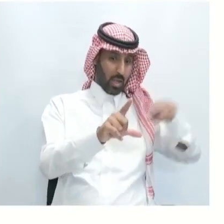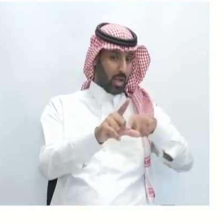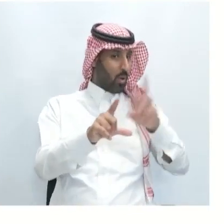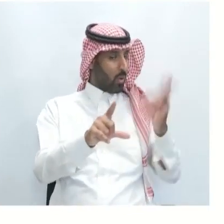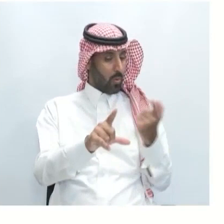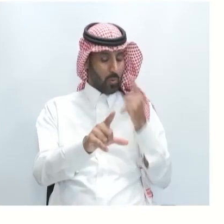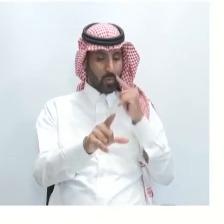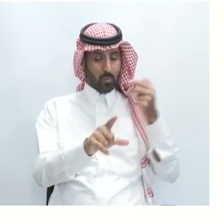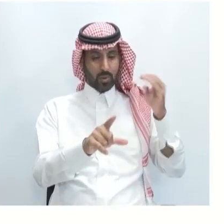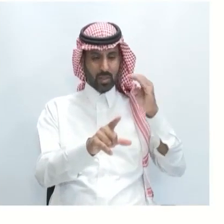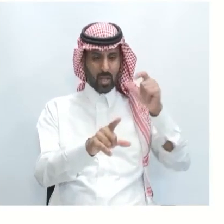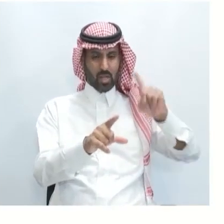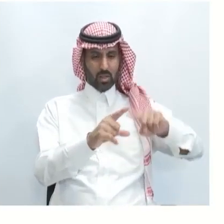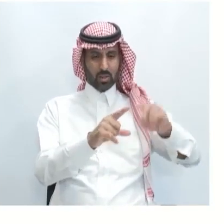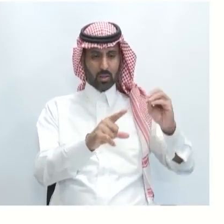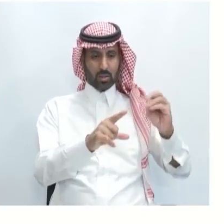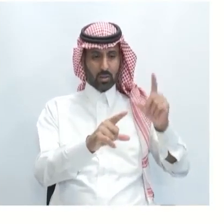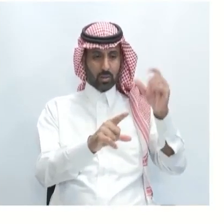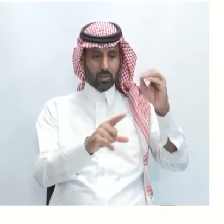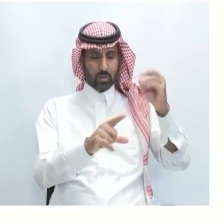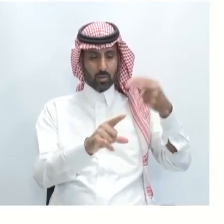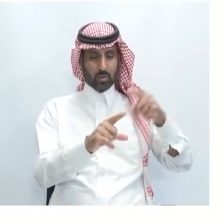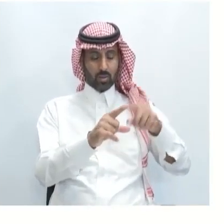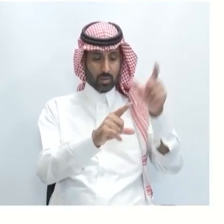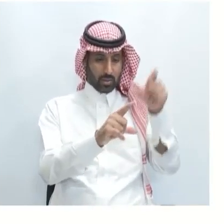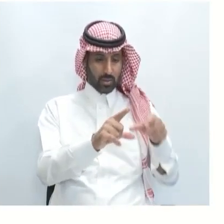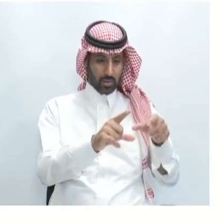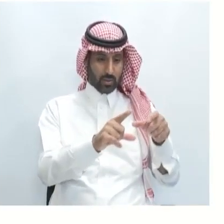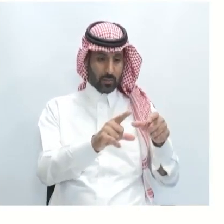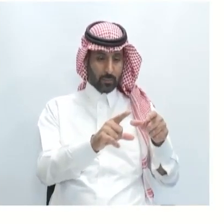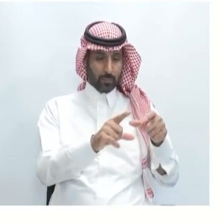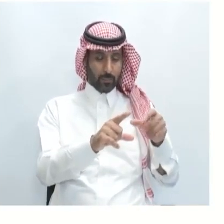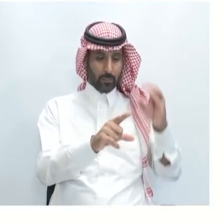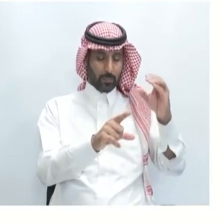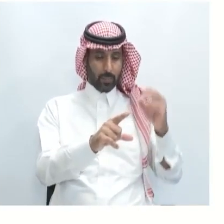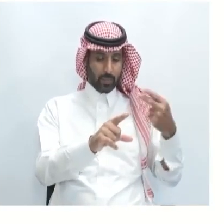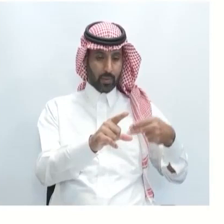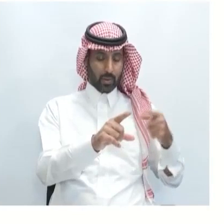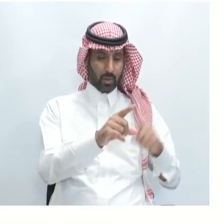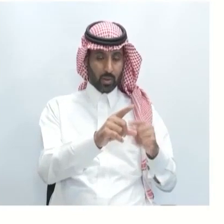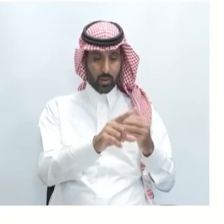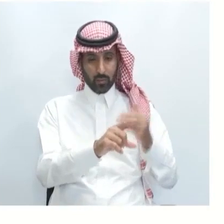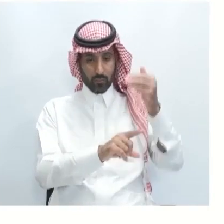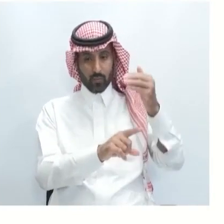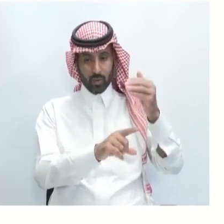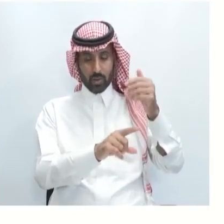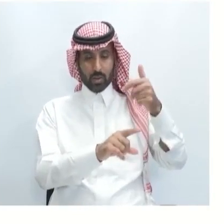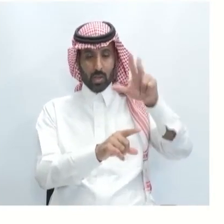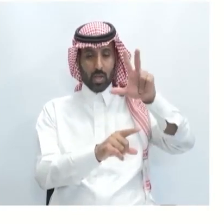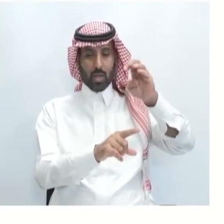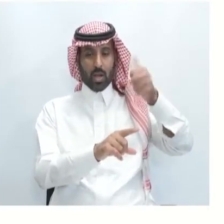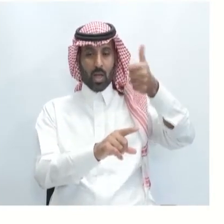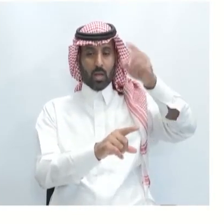سيحدث بين الجلوكوز والجلاكتوز طبعا في الجلوكوز ستكون في الاسفل وفوق بالنسبه للجالاكتوز